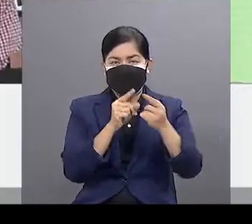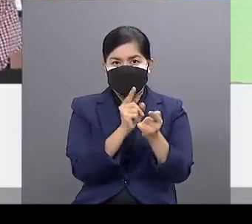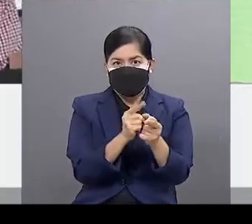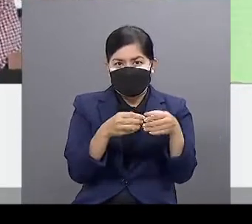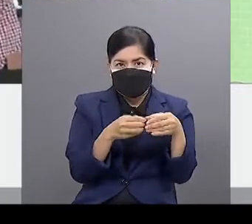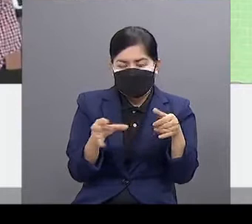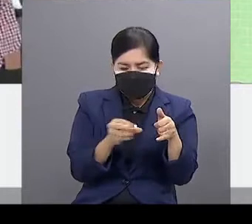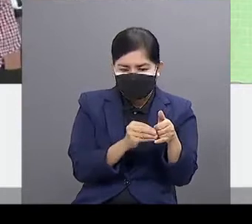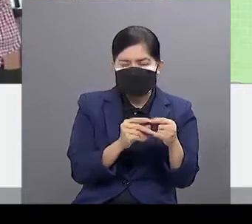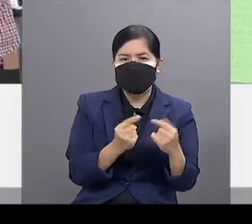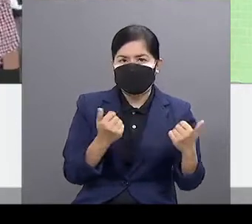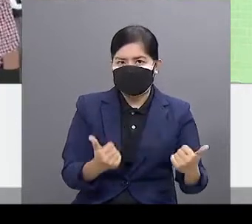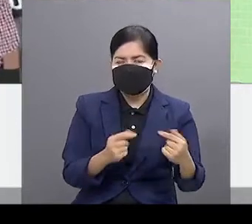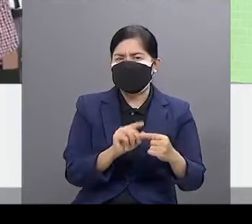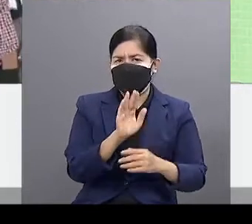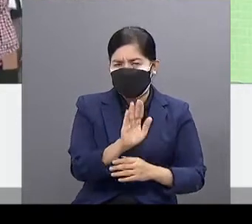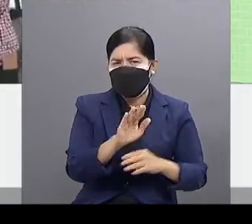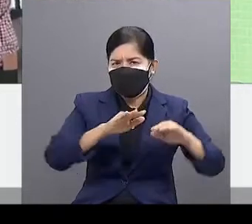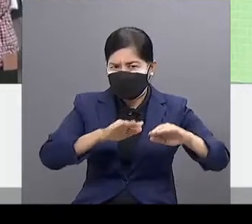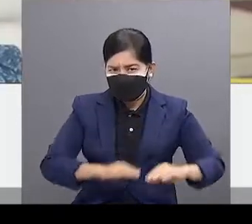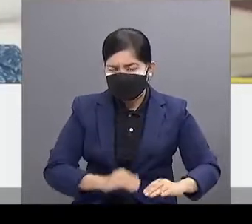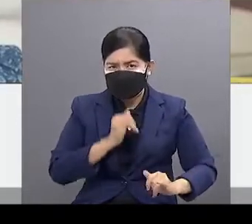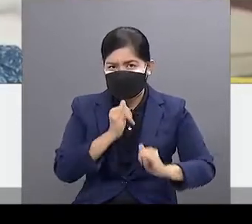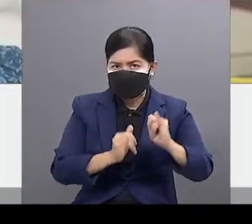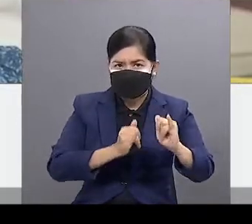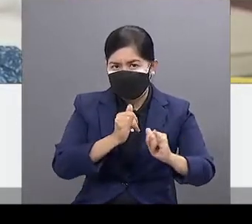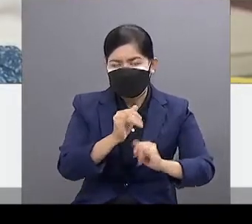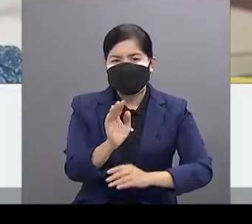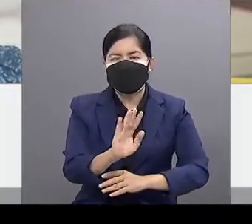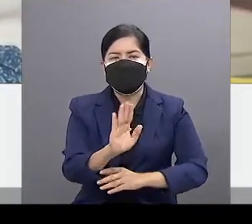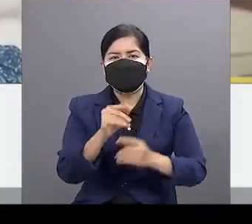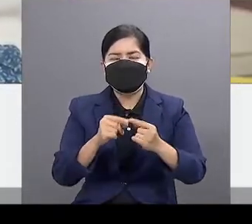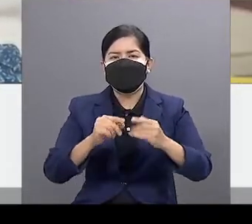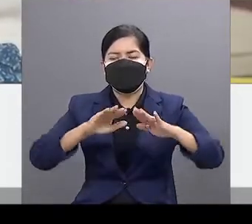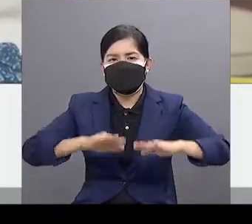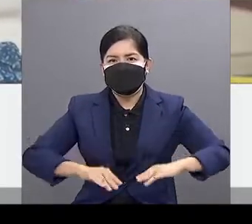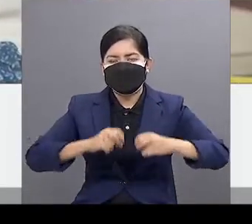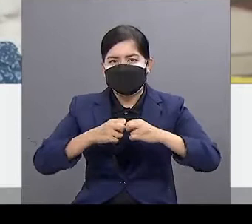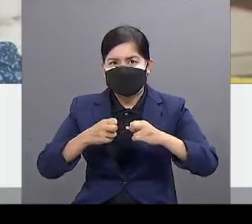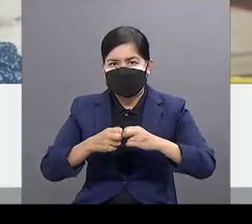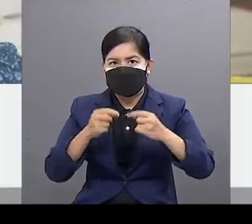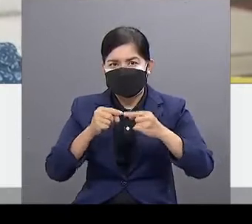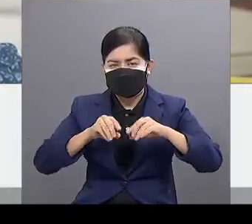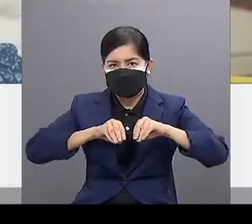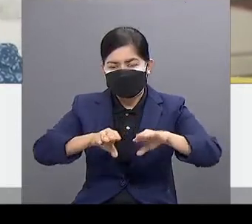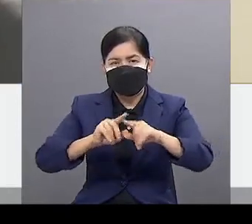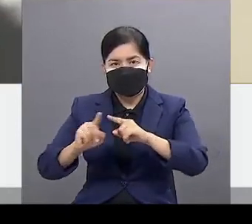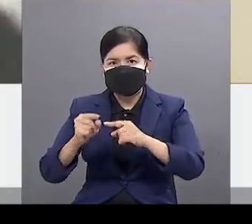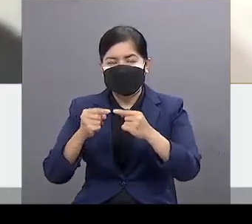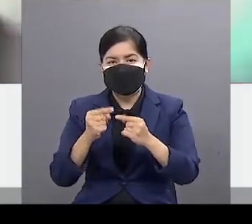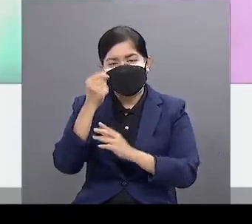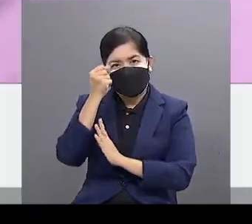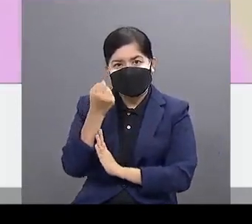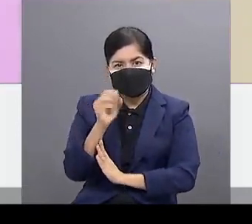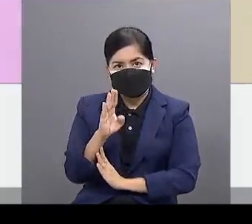โดยไม่มีเหตุจำเป็นเพื่อลดความเสี่ยงต่อการสัมผัสโรคและป้องกันการแพร่ระบาดเป็นเวลา 14วันครับตั้งแต่วันที่ 17ถึงวันที่